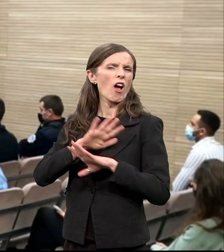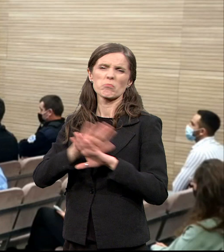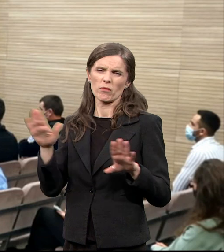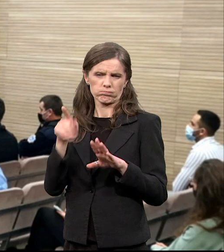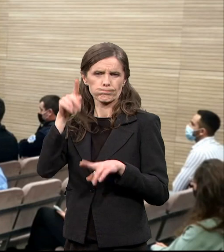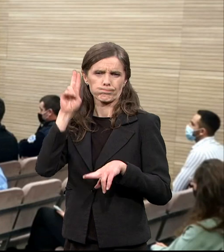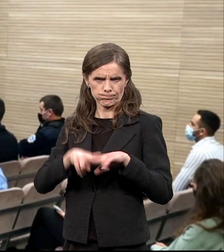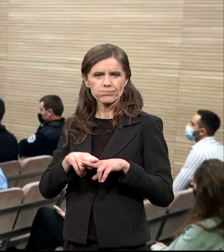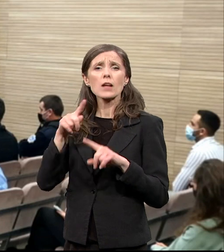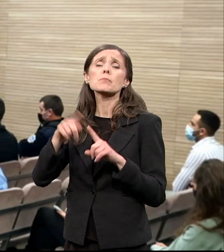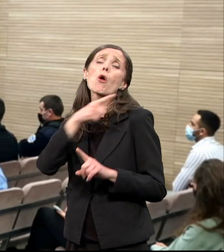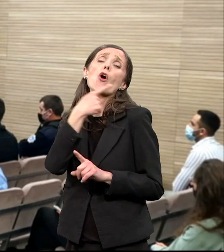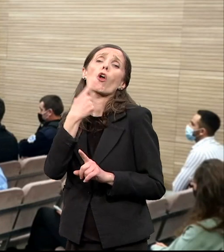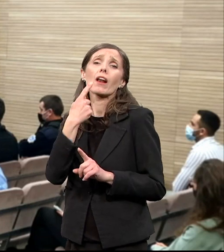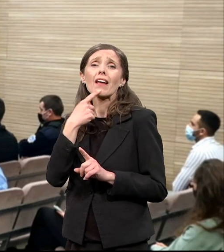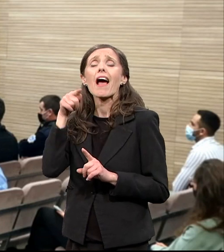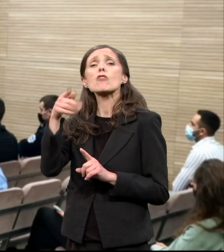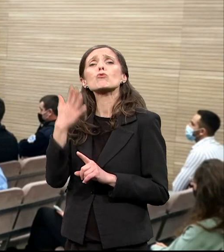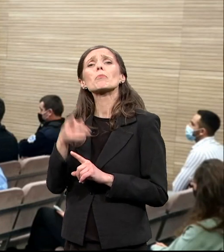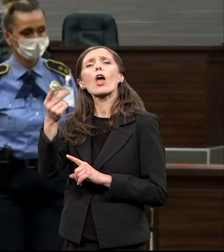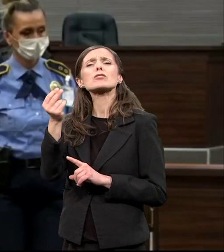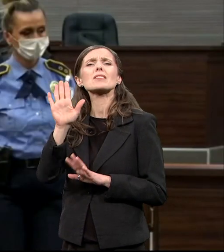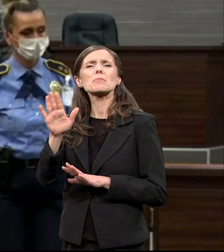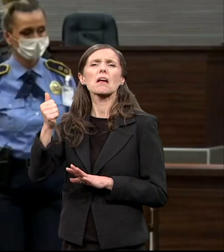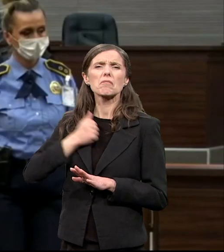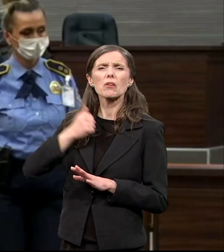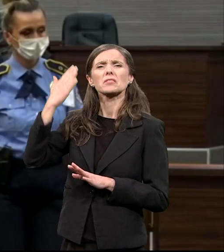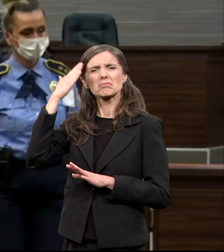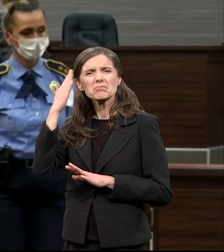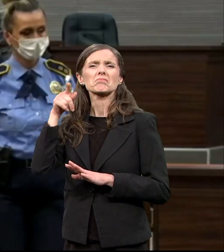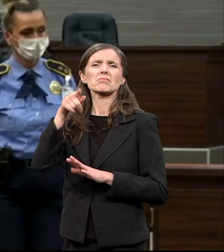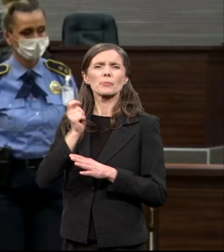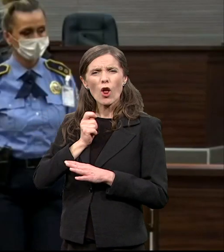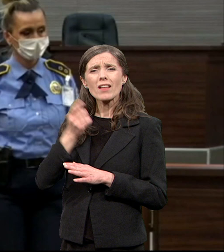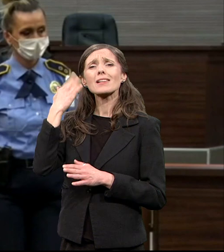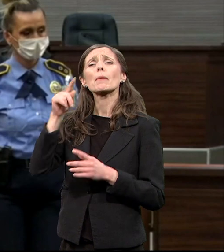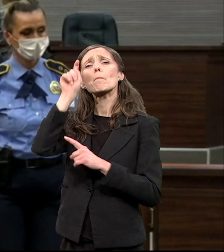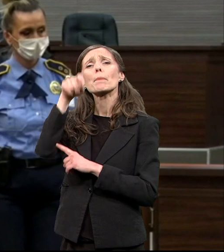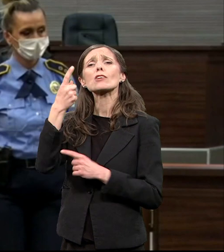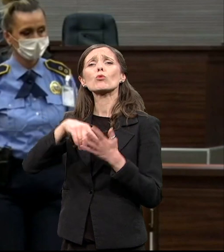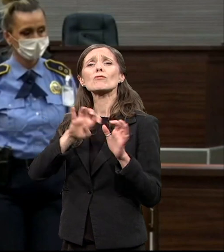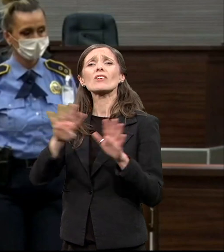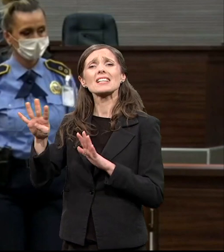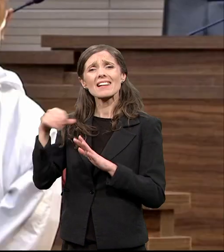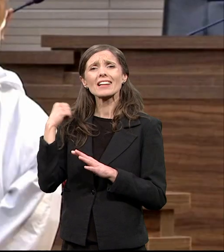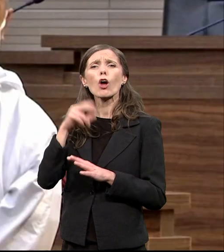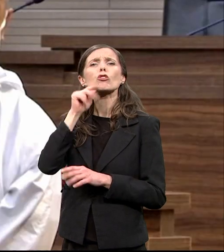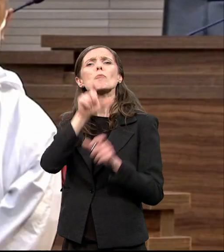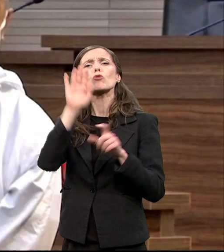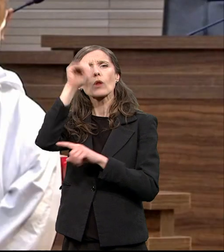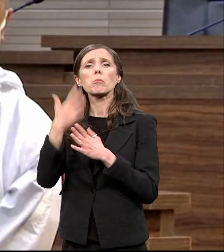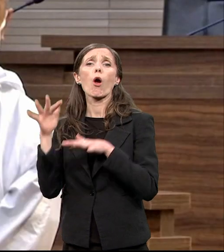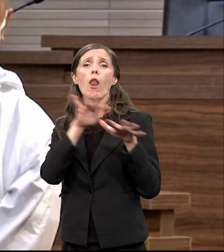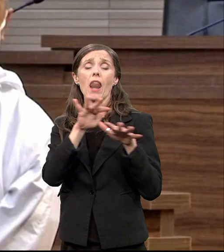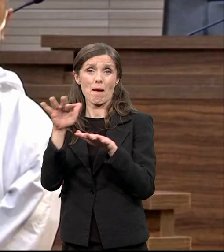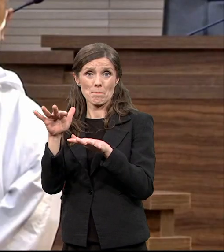u napadima srpskih snaga na albanske civile u Peći 1999. godine. Porodica Zorana Đokića tvrdi